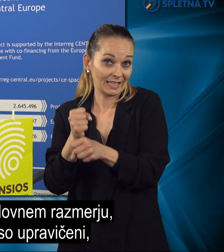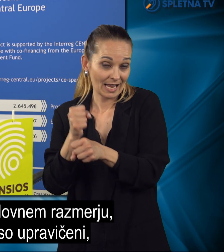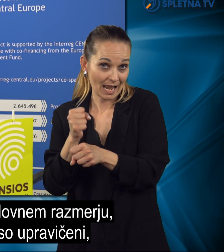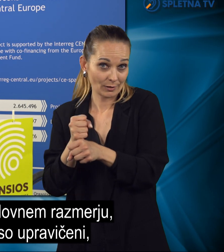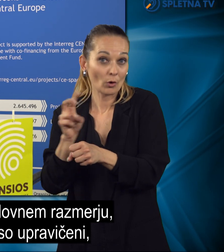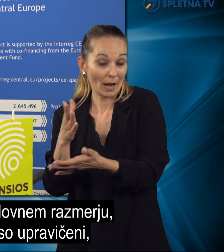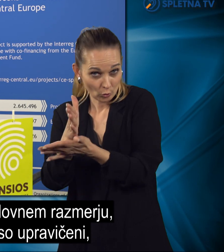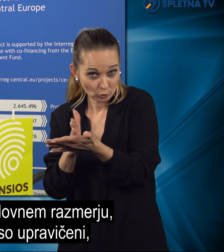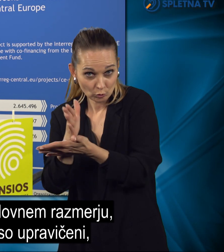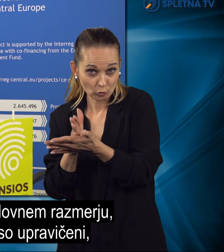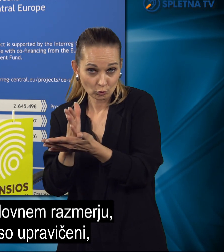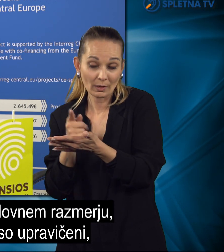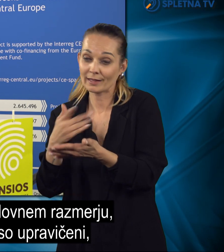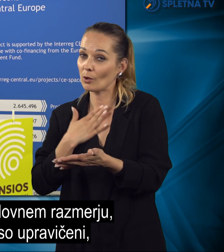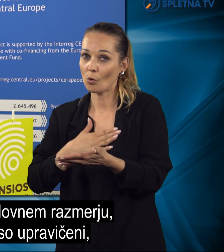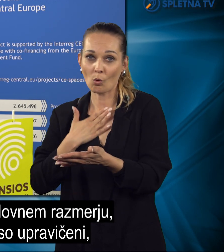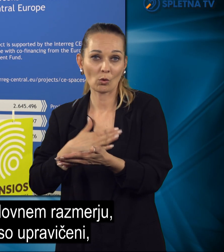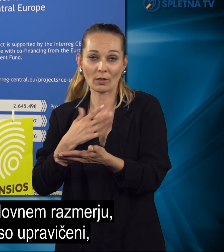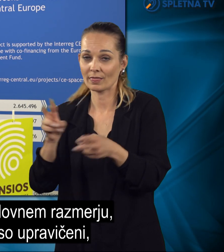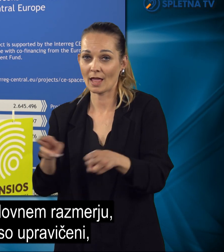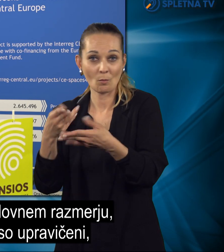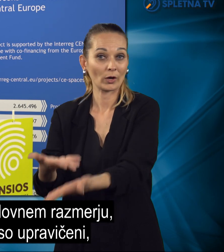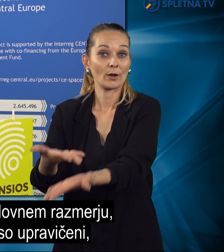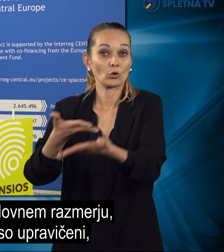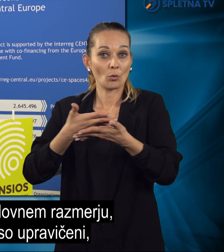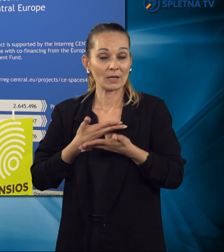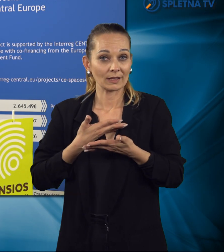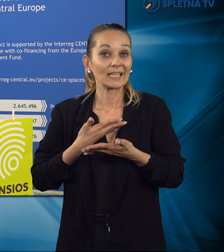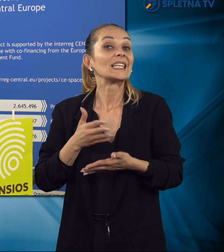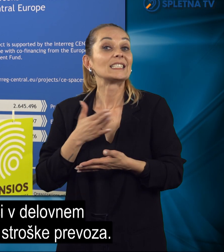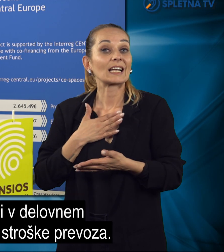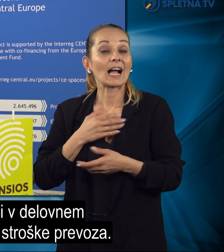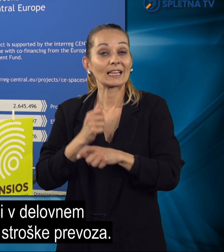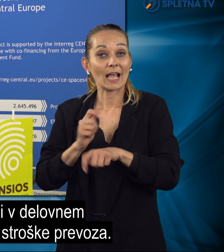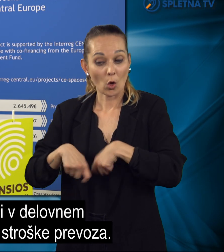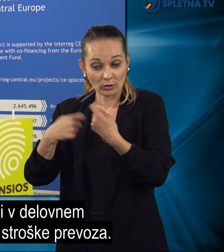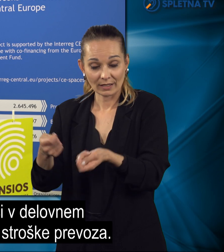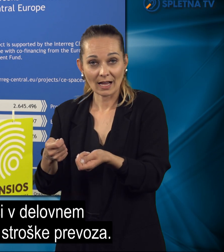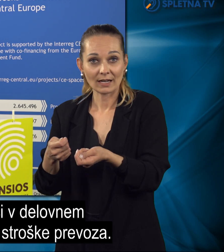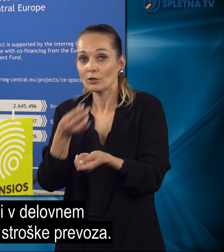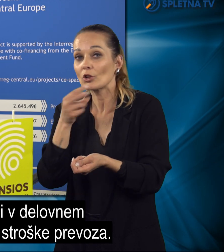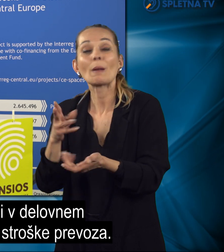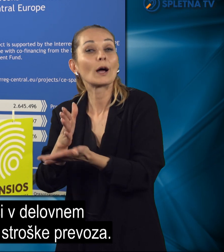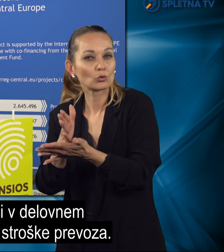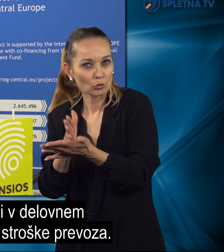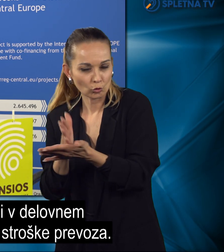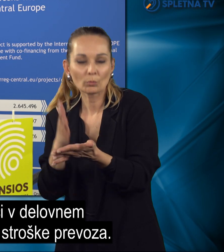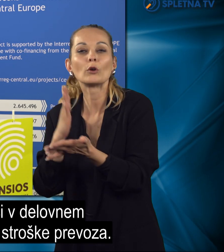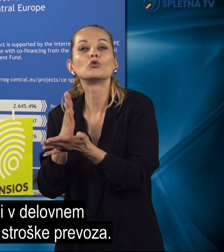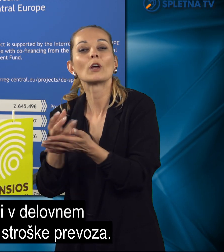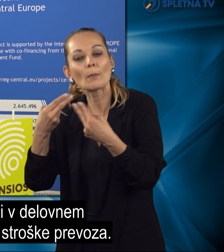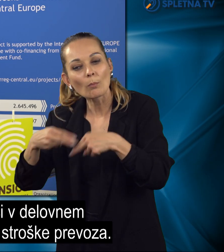so v delovnem razmerju, do te ugodnosti niso upravičeni, ker jim delodajalci seveda v delovnem